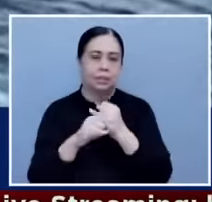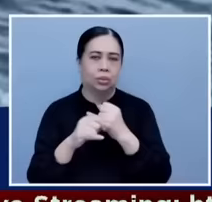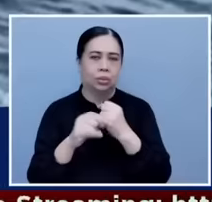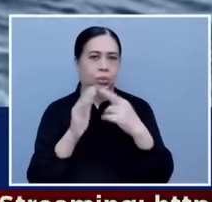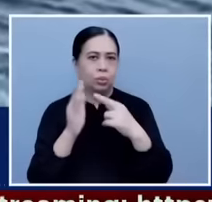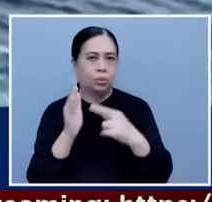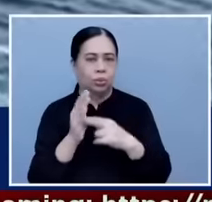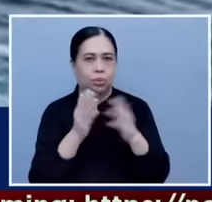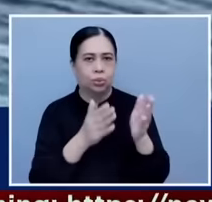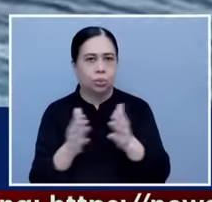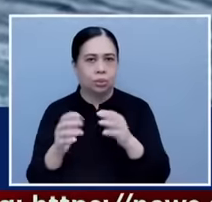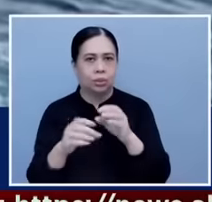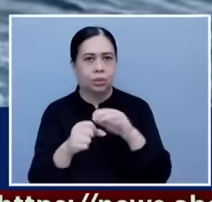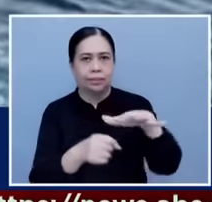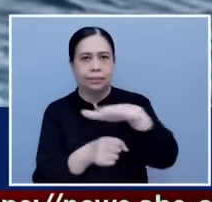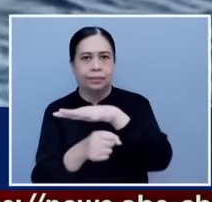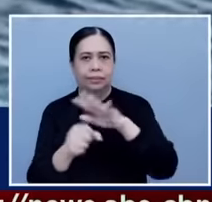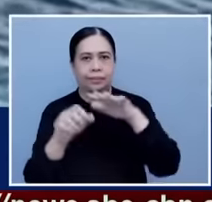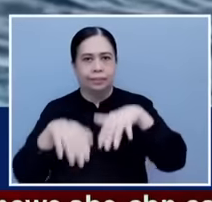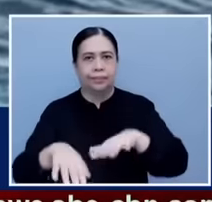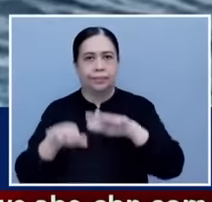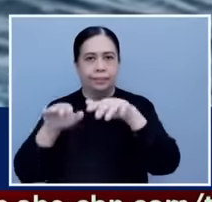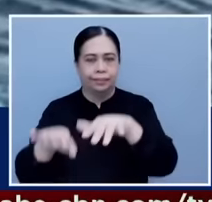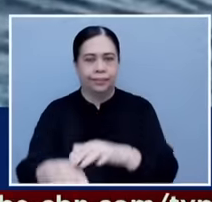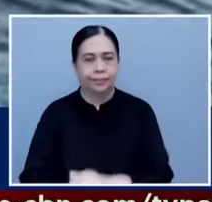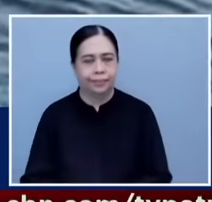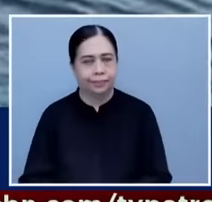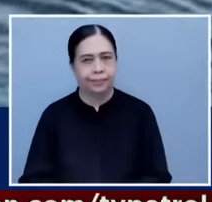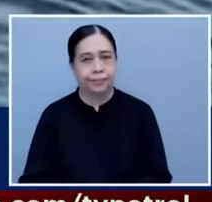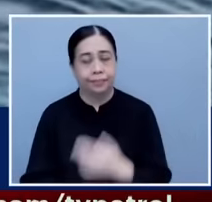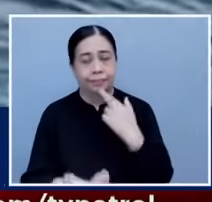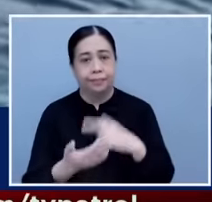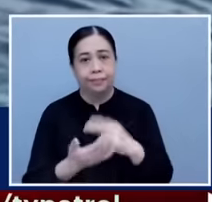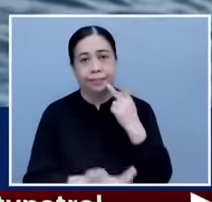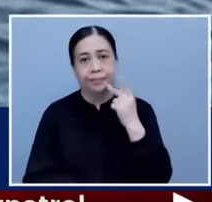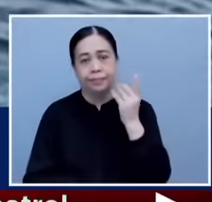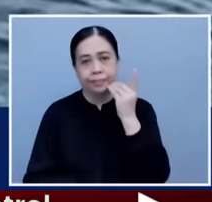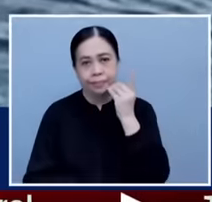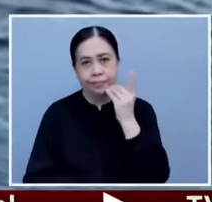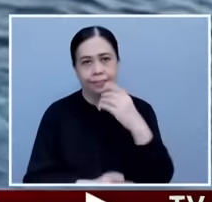order sa mga karagatan. Katrina Domingo, ABS-CBN News.